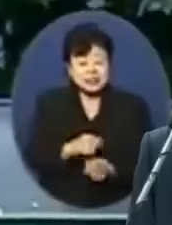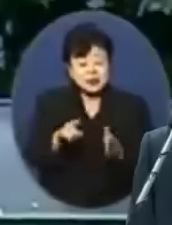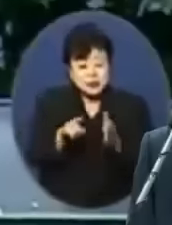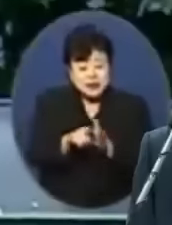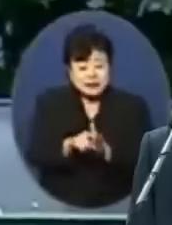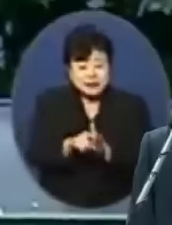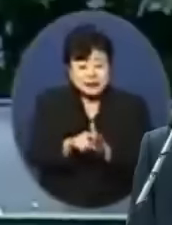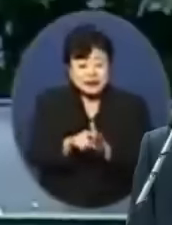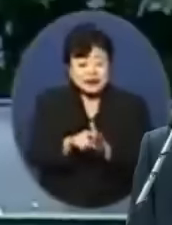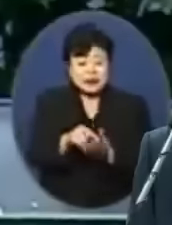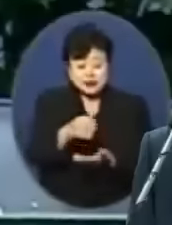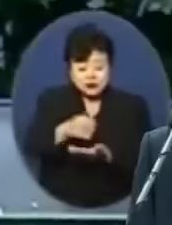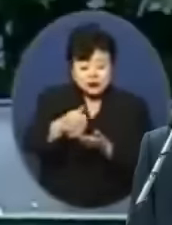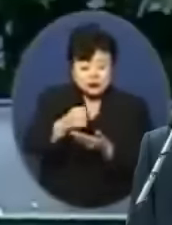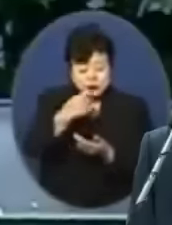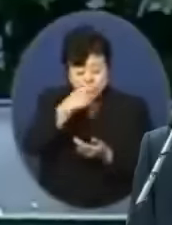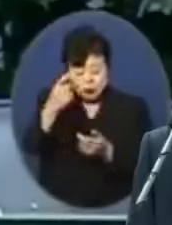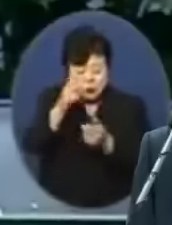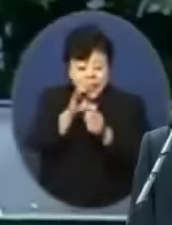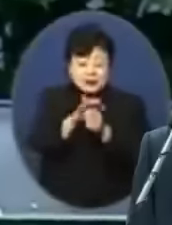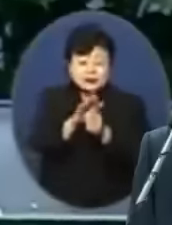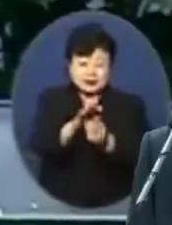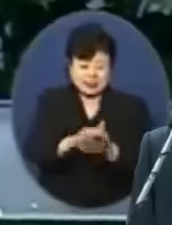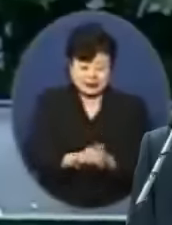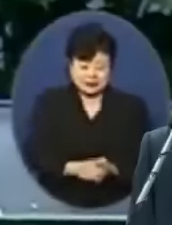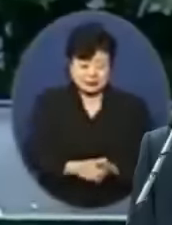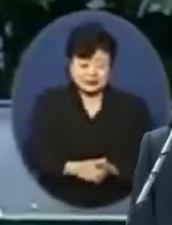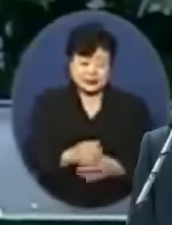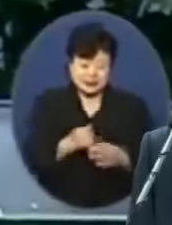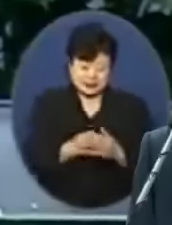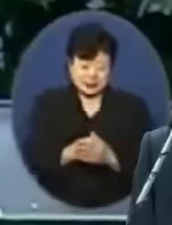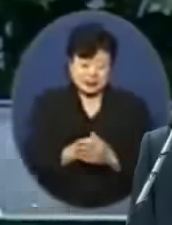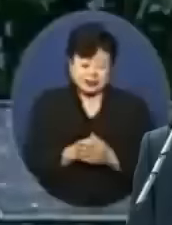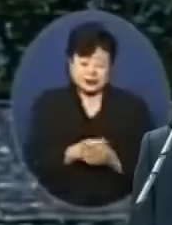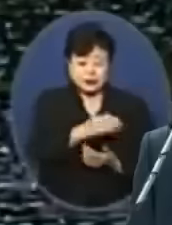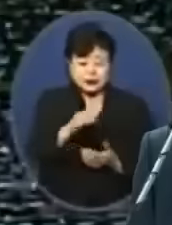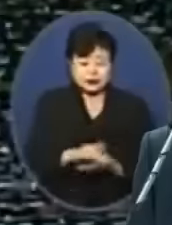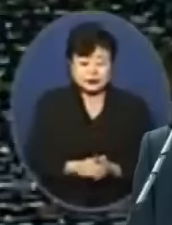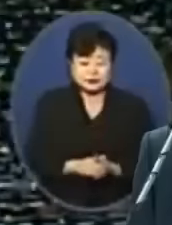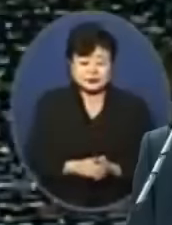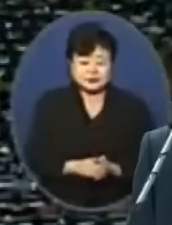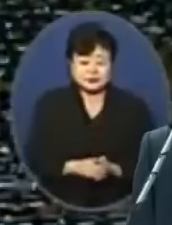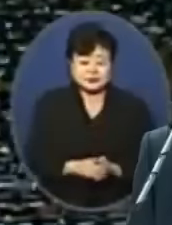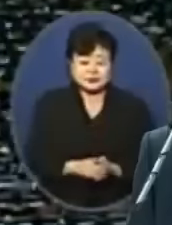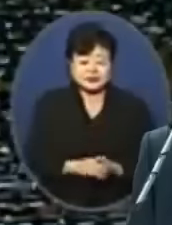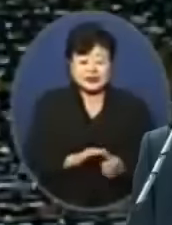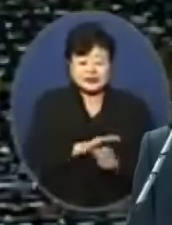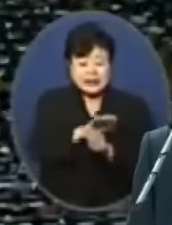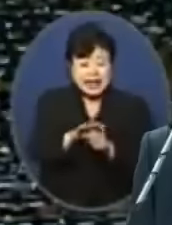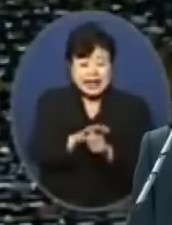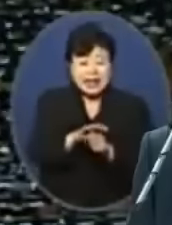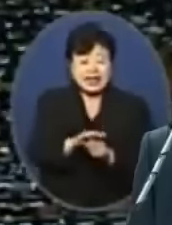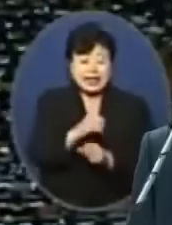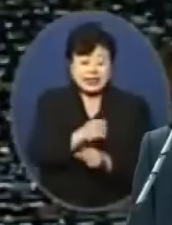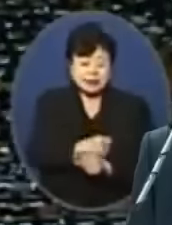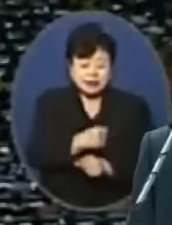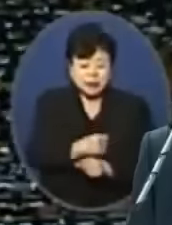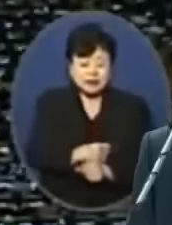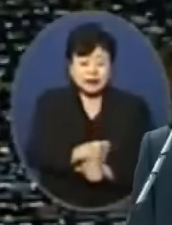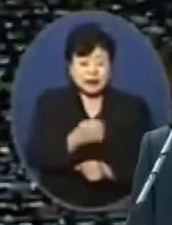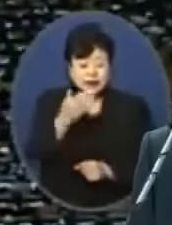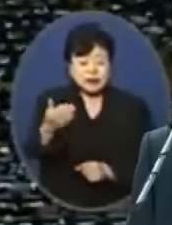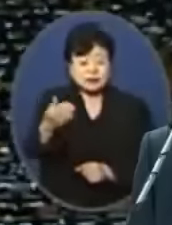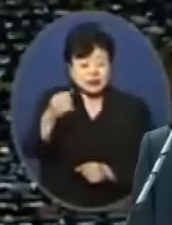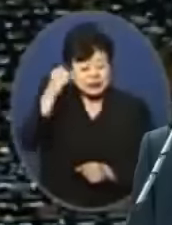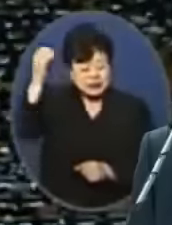위해서 주님이 돌보시고 계신 것입니다. 이러므로 우리는 사랑을 하는 것을